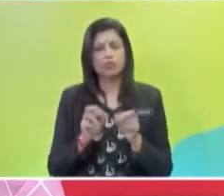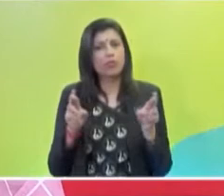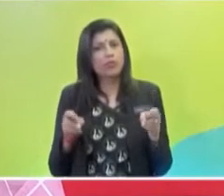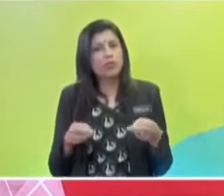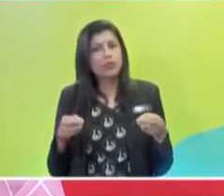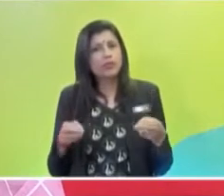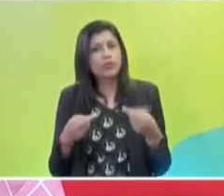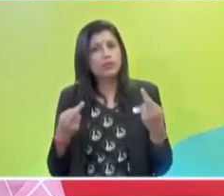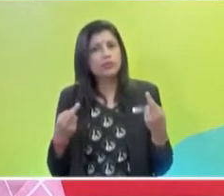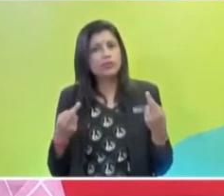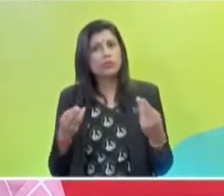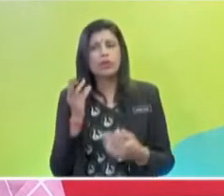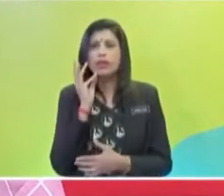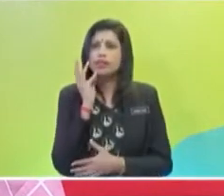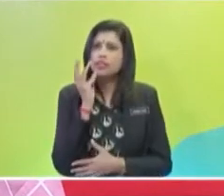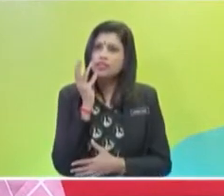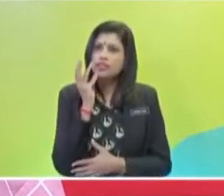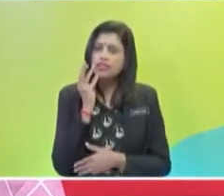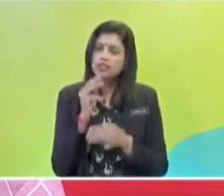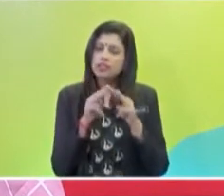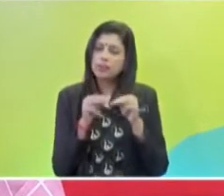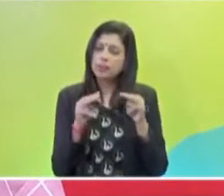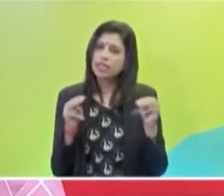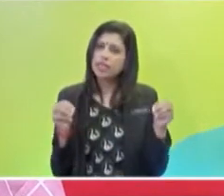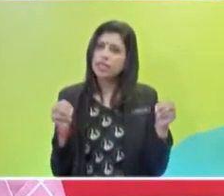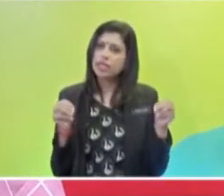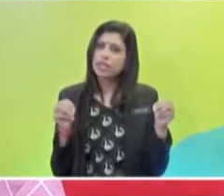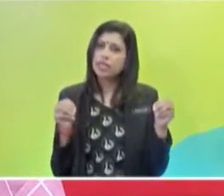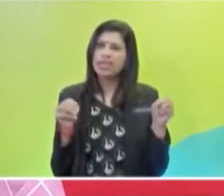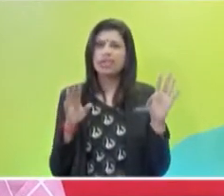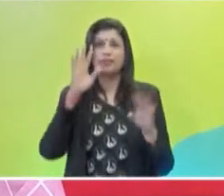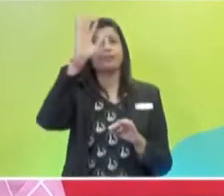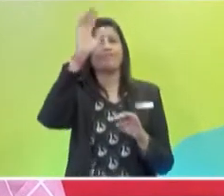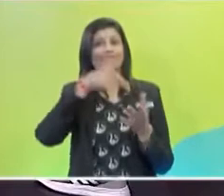Nak nasi ke nak mi? Taklah. Boleh ambil pesanan?